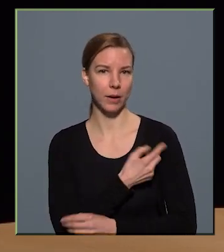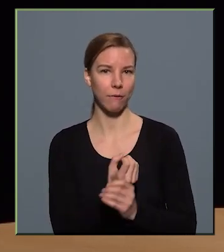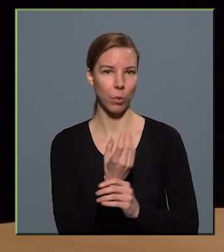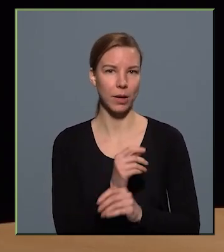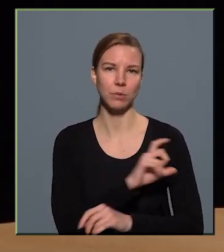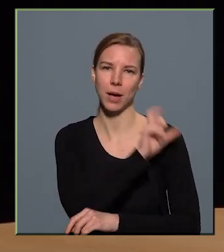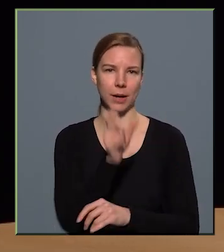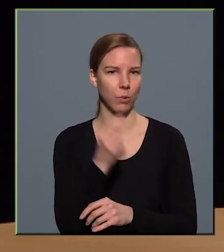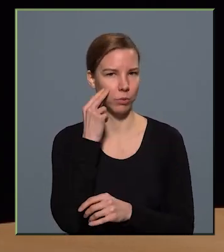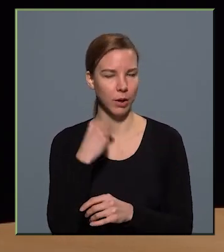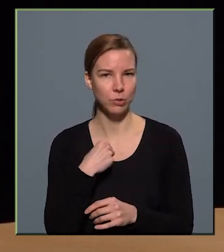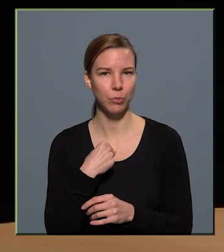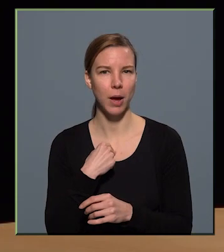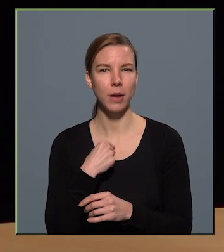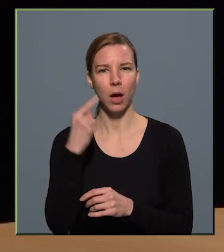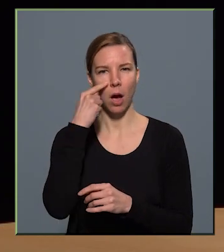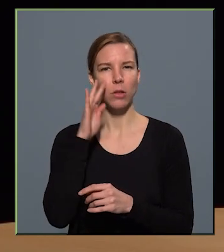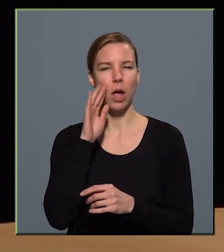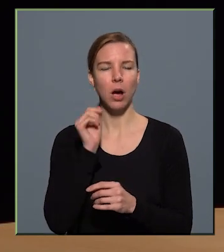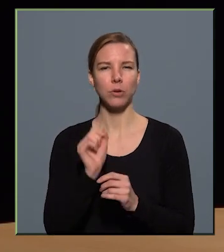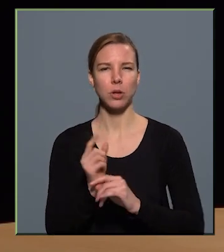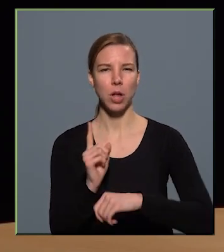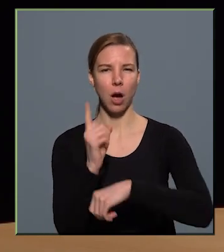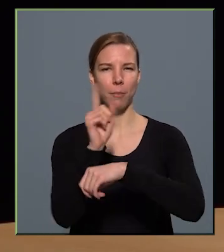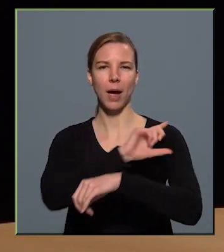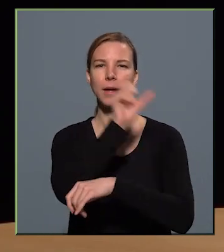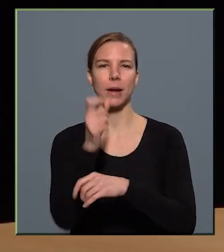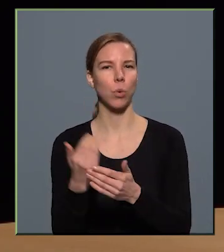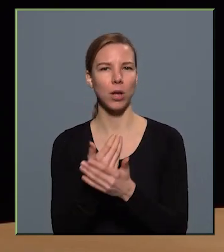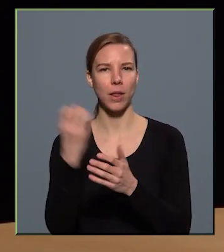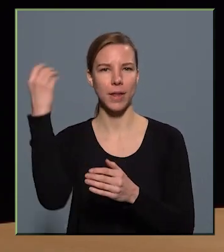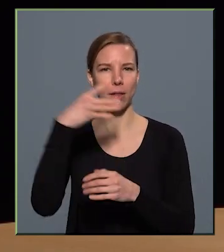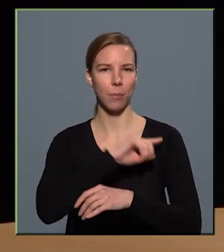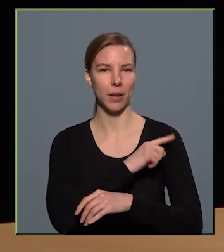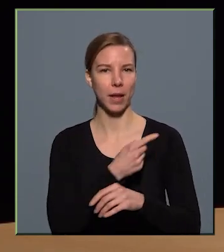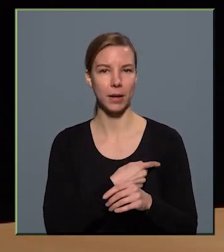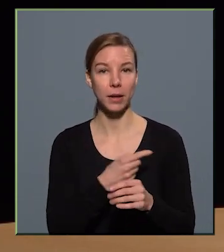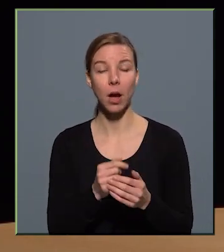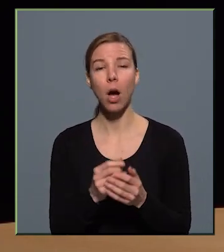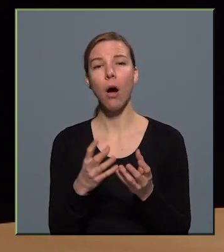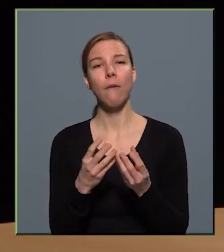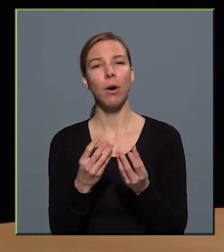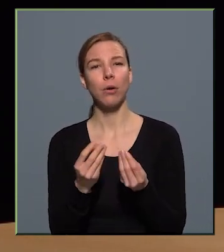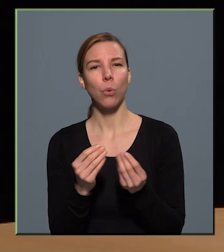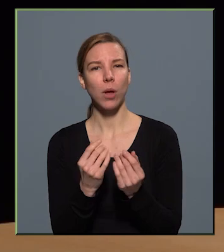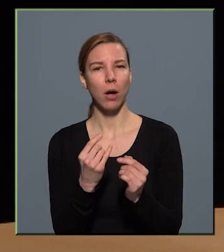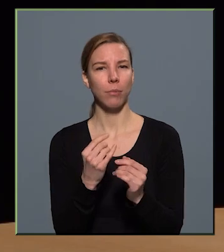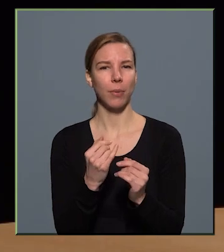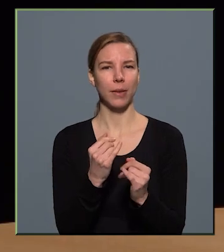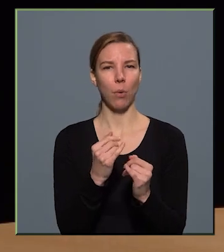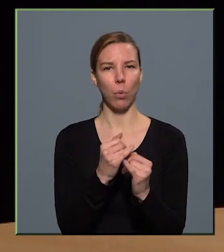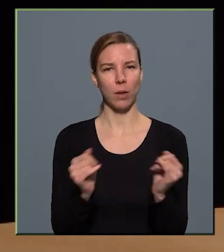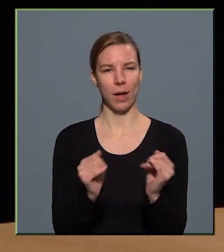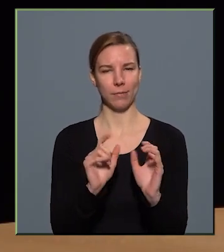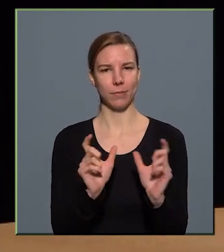Hát ugye a NASA nagyon régen használja a napenergiát, rengeteg példát tudunk, hogy olyan elszigetelt helyén a Földnek, ahova nyilván nem